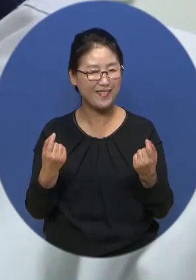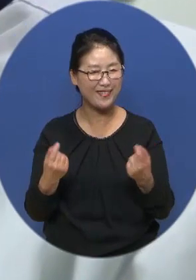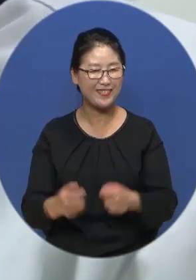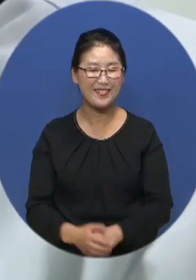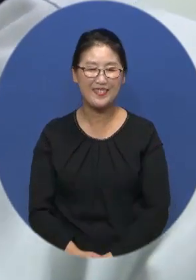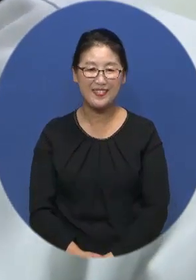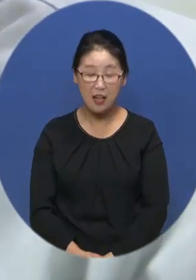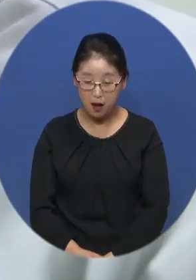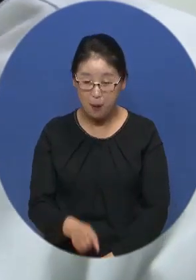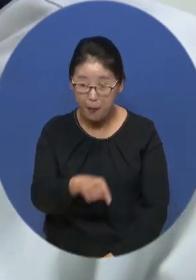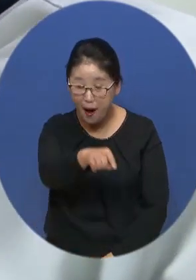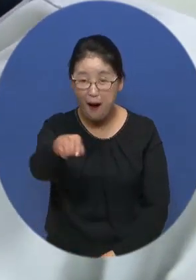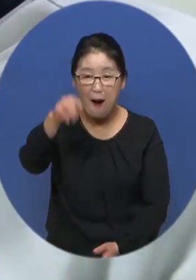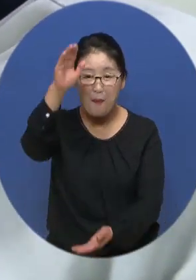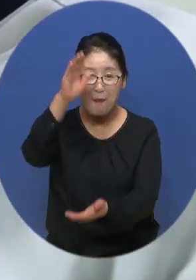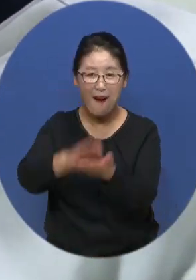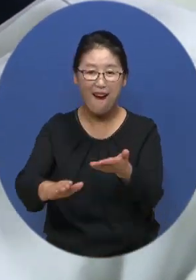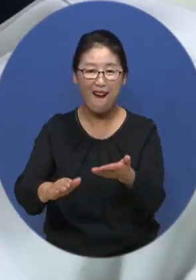벌써 한 판이 다 없어졌어요.